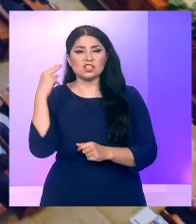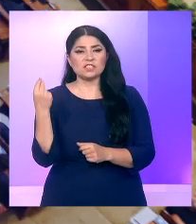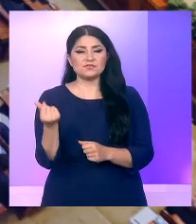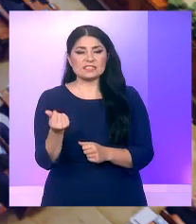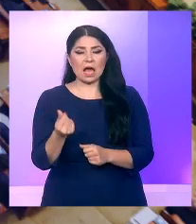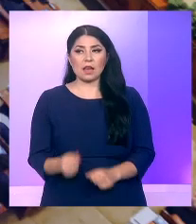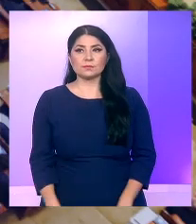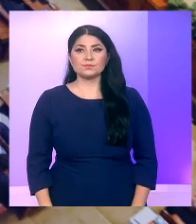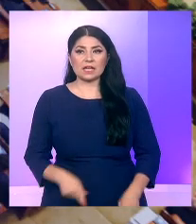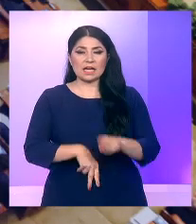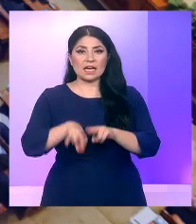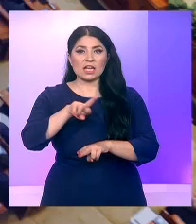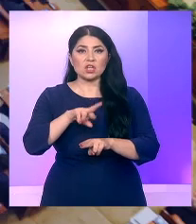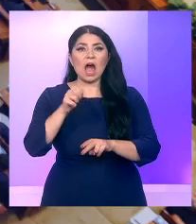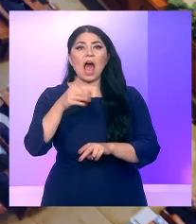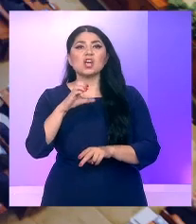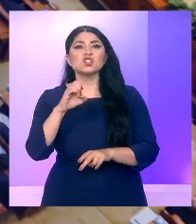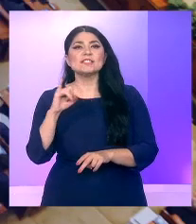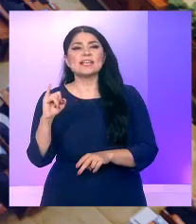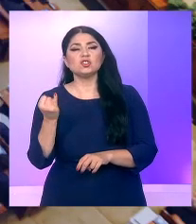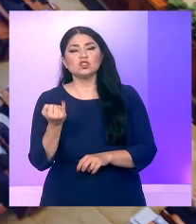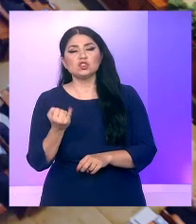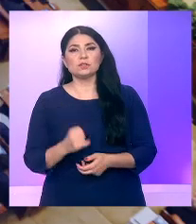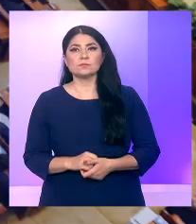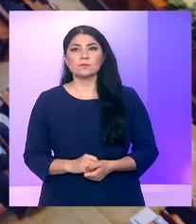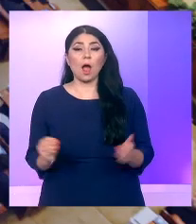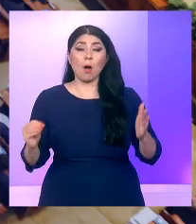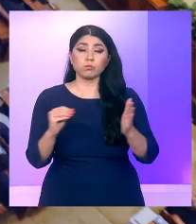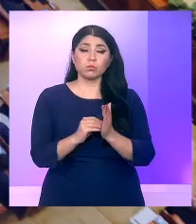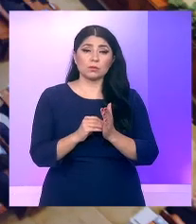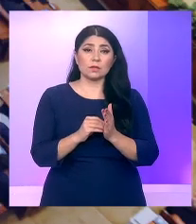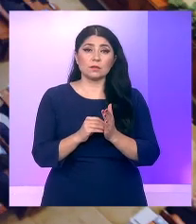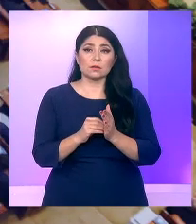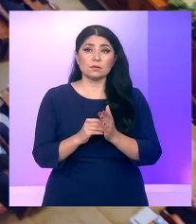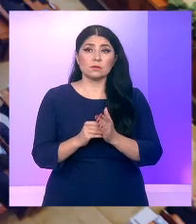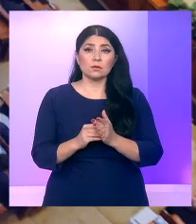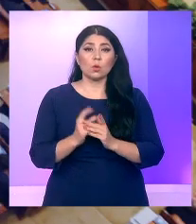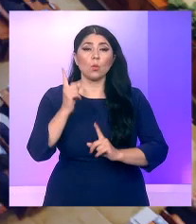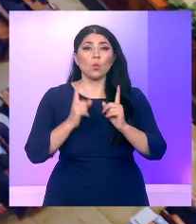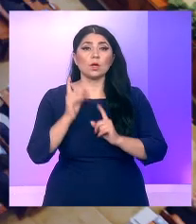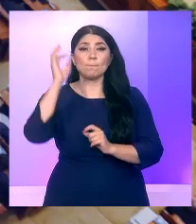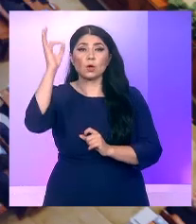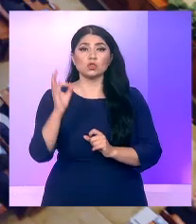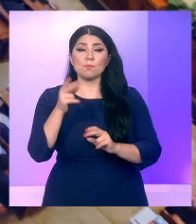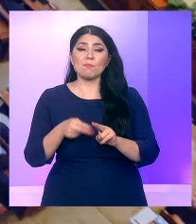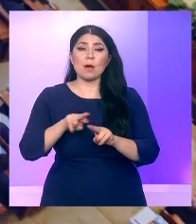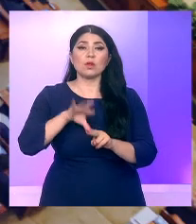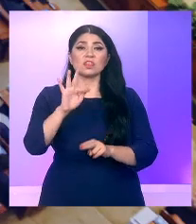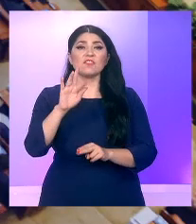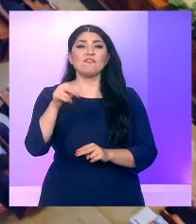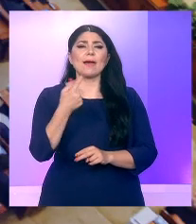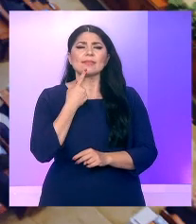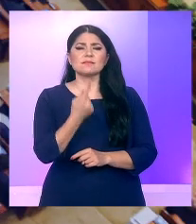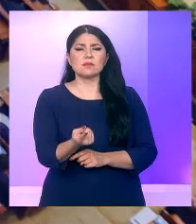fiscale, creșteri de accize și chiar introducerea unor cote mai mari de TVA,